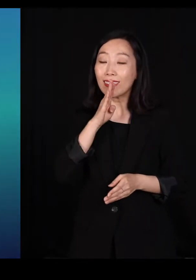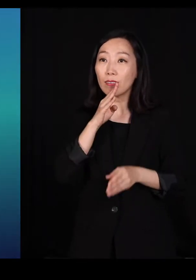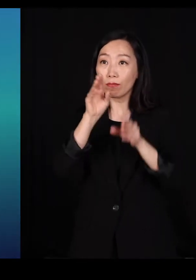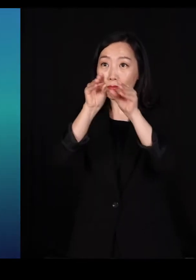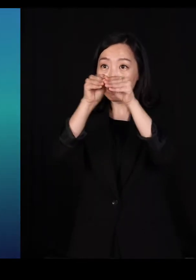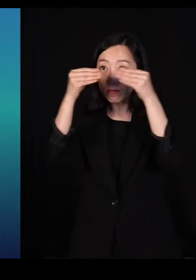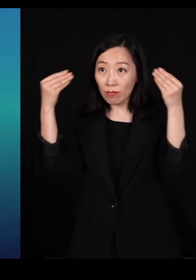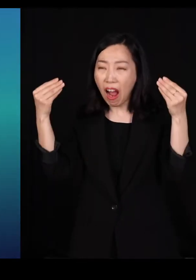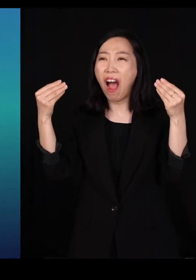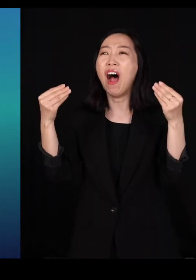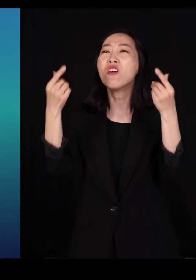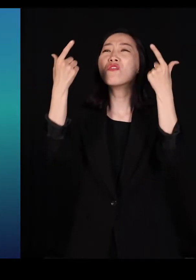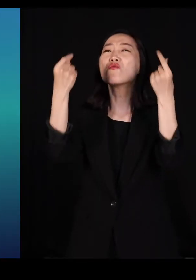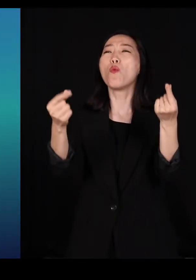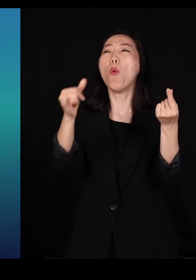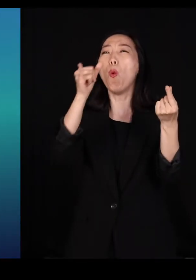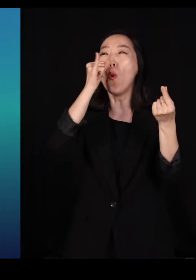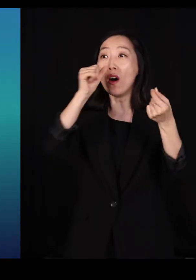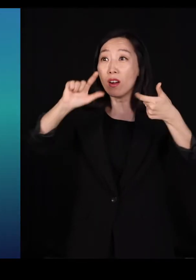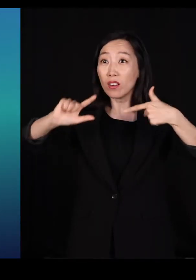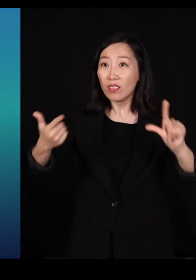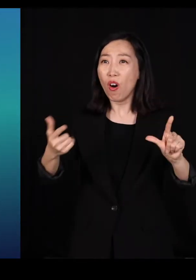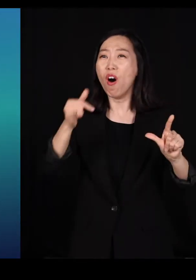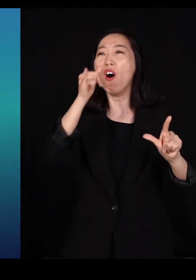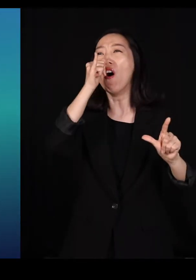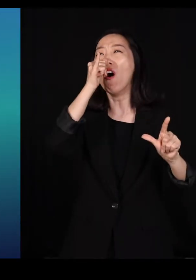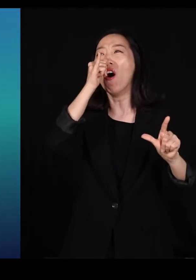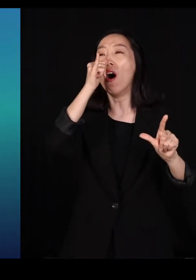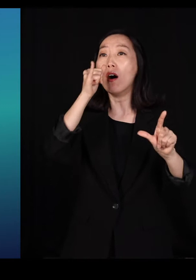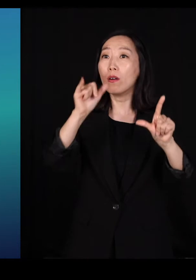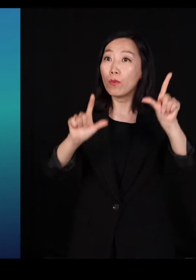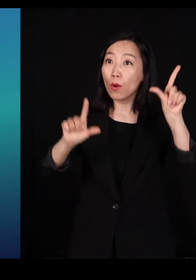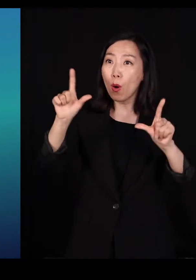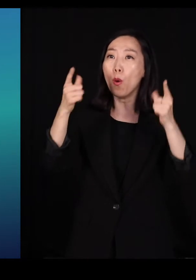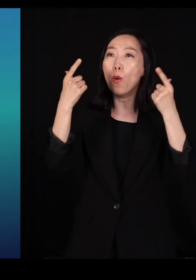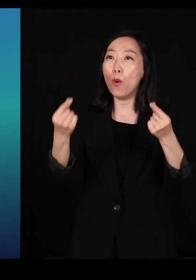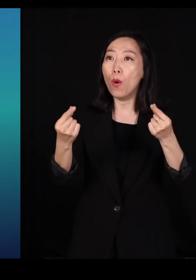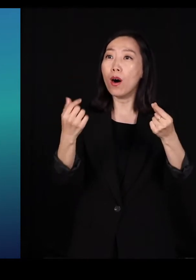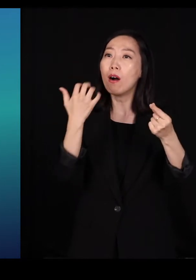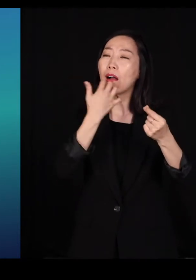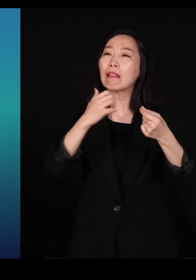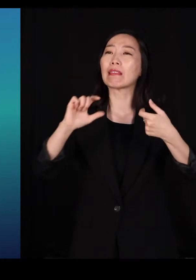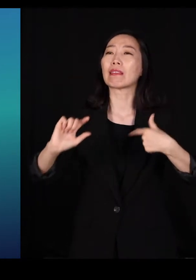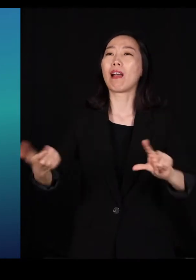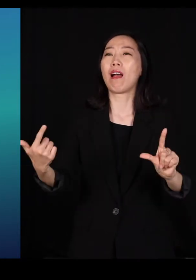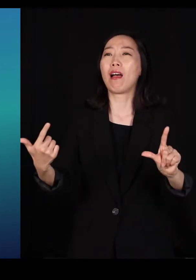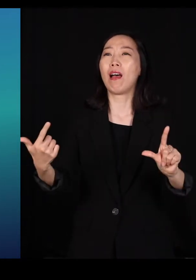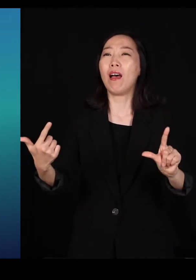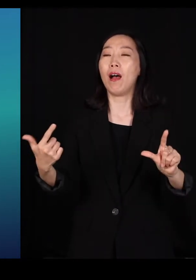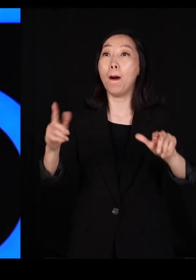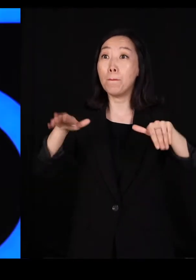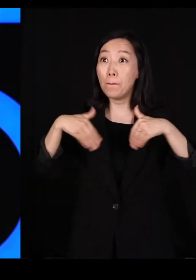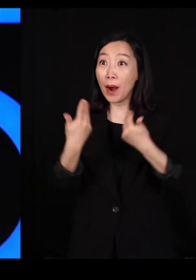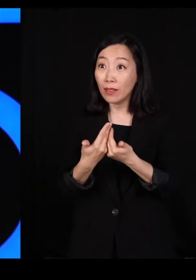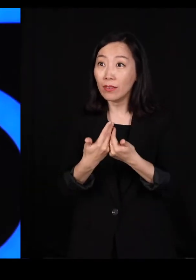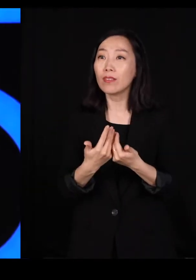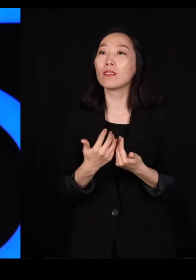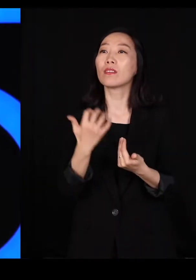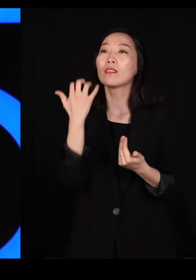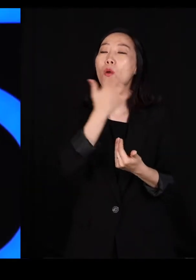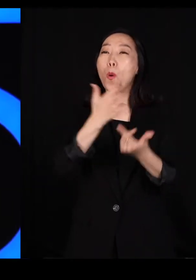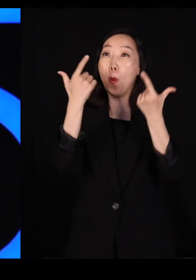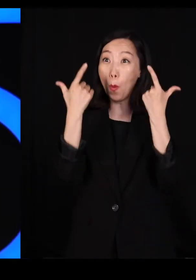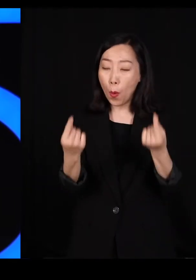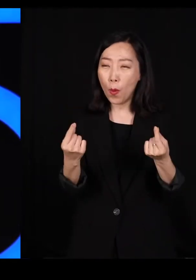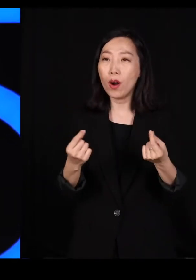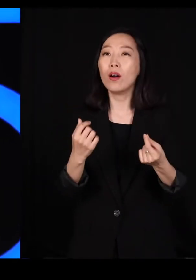사실 잘 들여다보면 같기도 하고 다르기도 하죠. 형태는 같고 색깔만 다르다거나 또 반대로